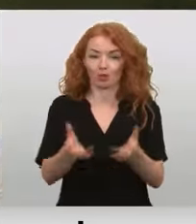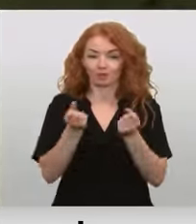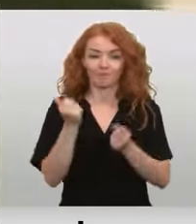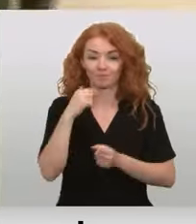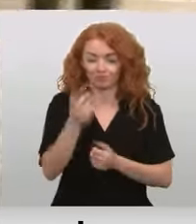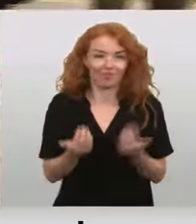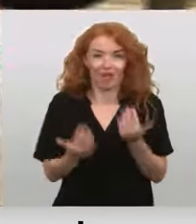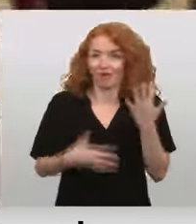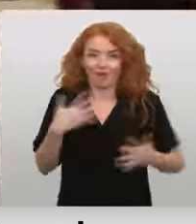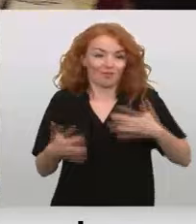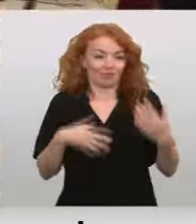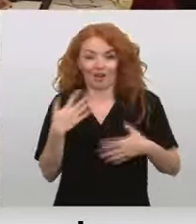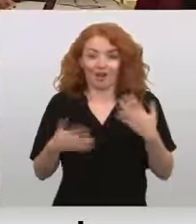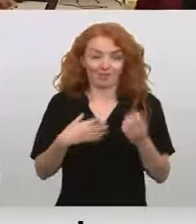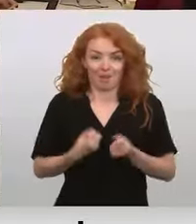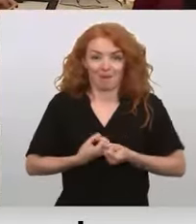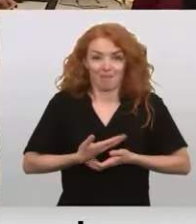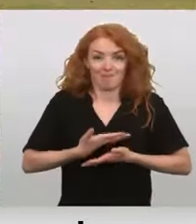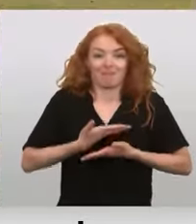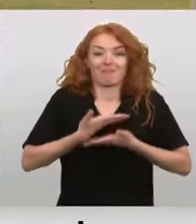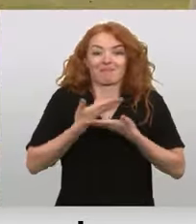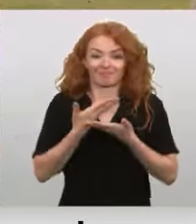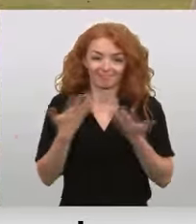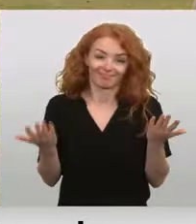viss tas uztraukums sāk uzkāt augšā un jā.